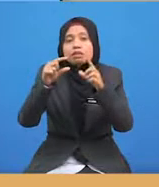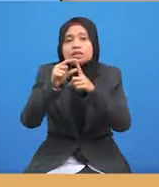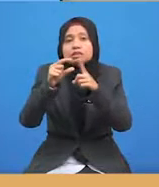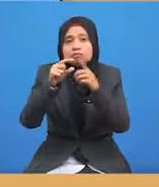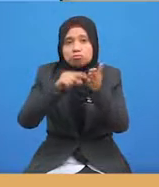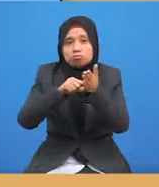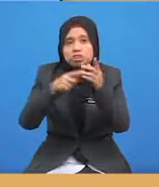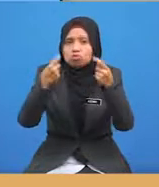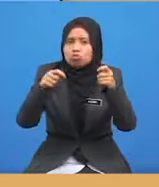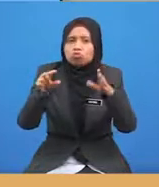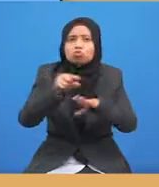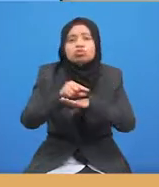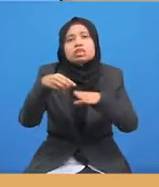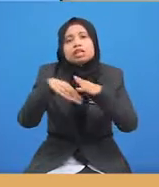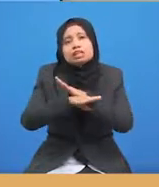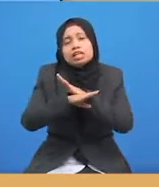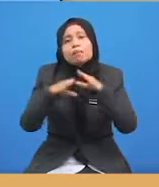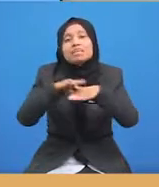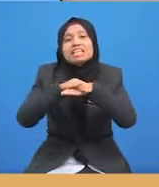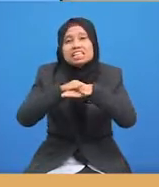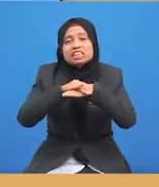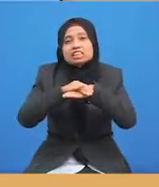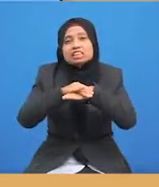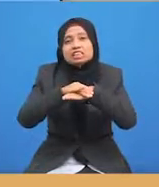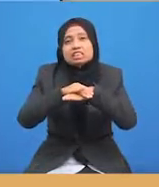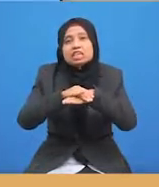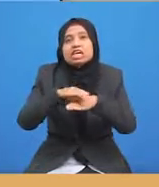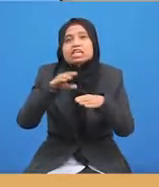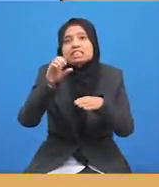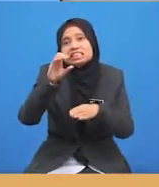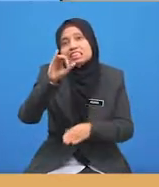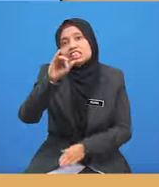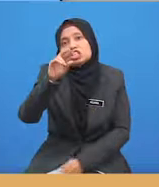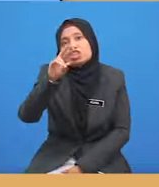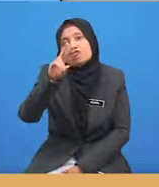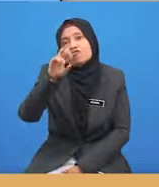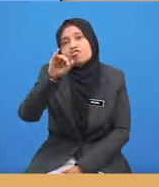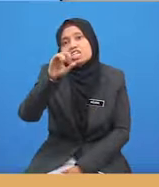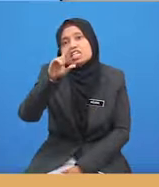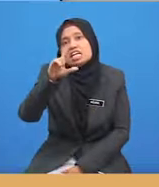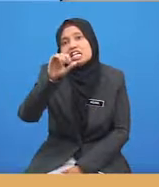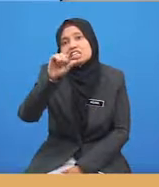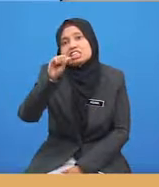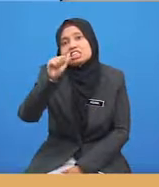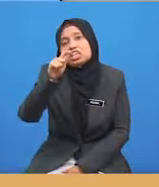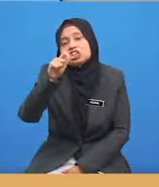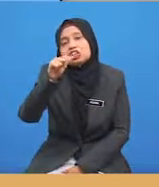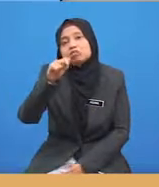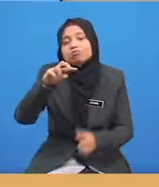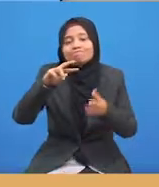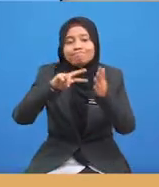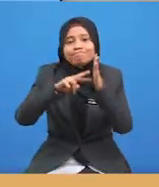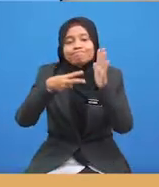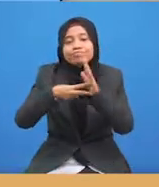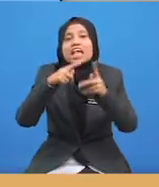telah digunakan dalam bahasa Inggeris, iaitu civilization, yang membawa maksud